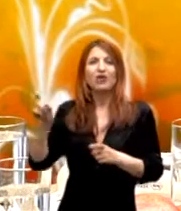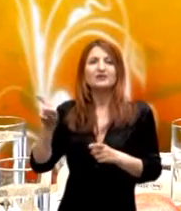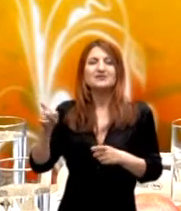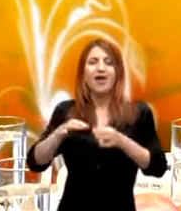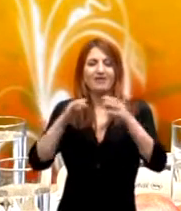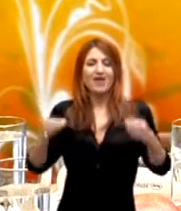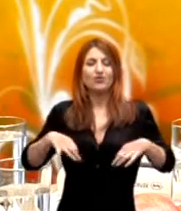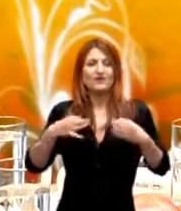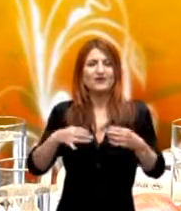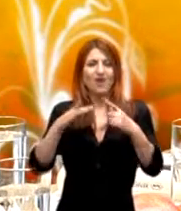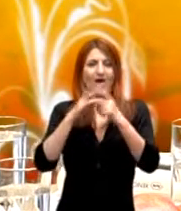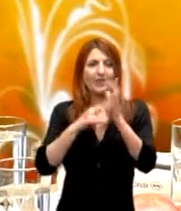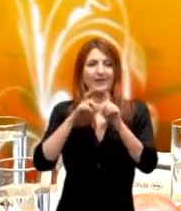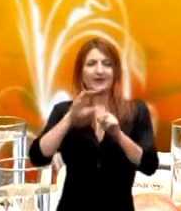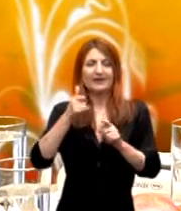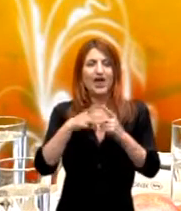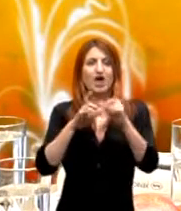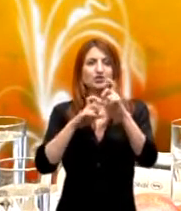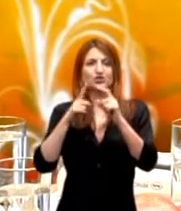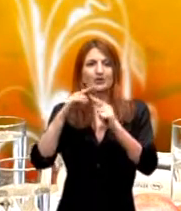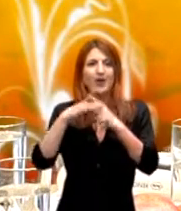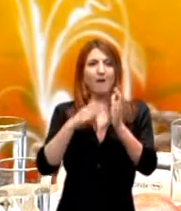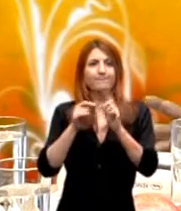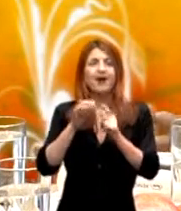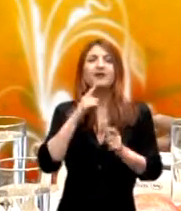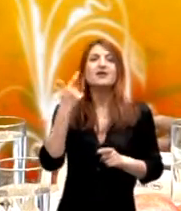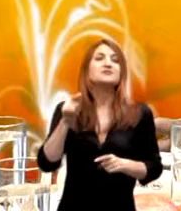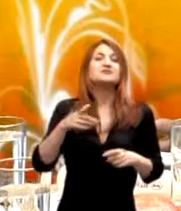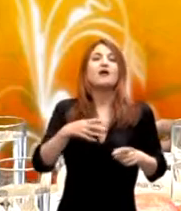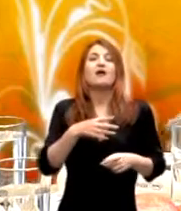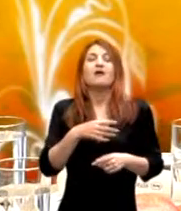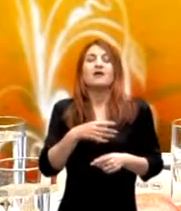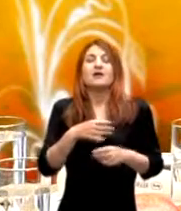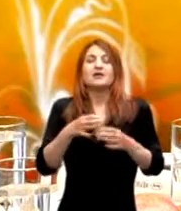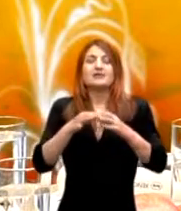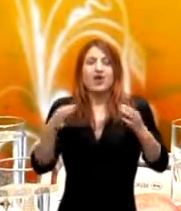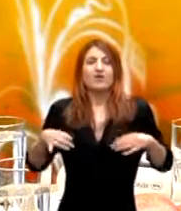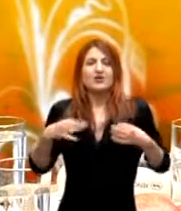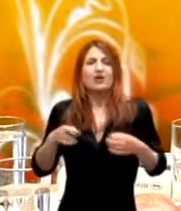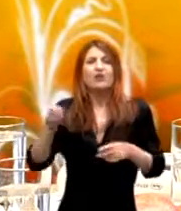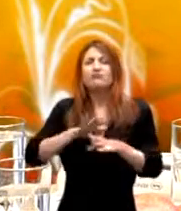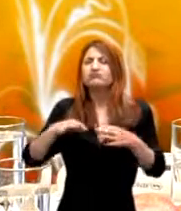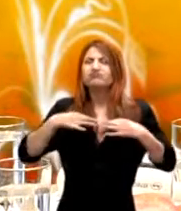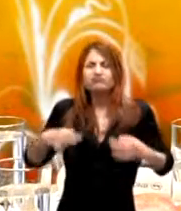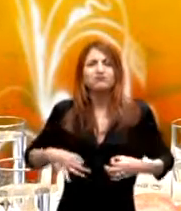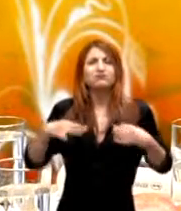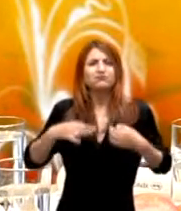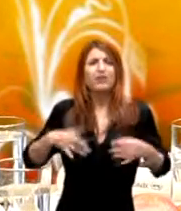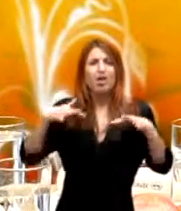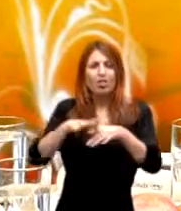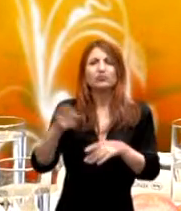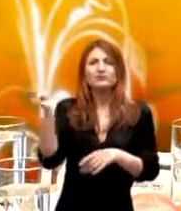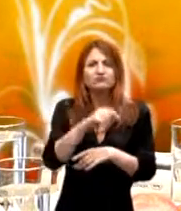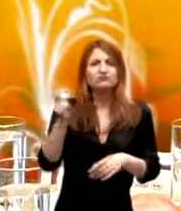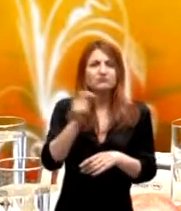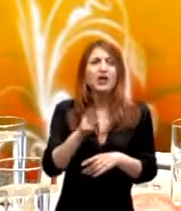Zavod za javno zdravstvo Andreja Štampar i neko iz Hrvatskog zavoda za javno zdravstvo. Znači, bit će vrhunski ljudi tamo koji će